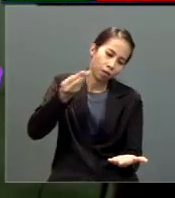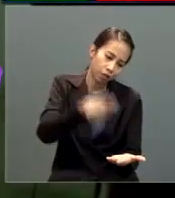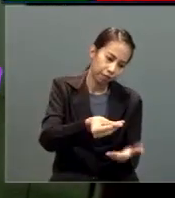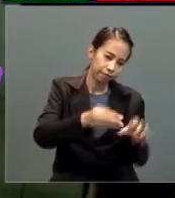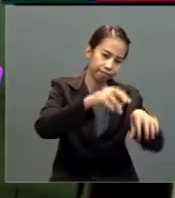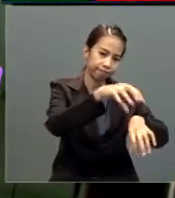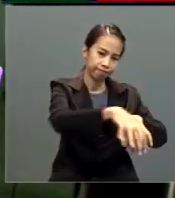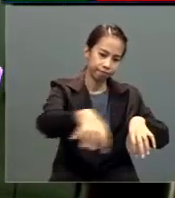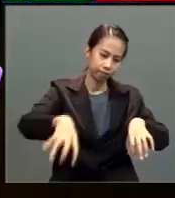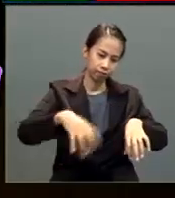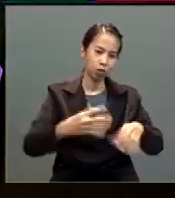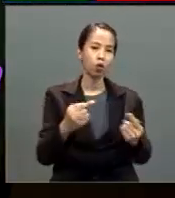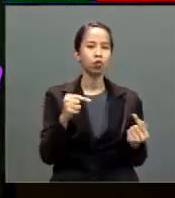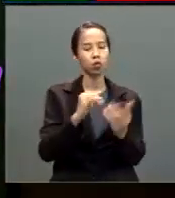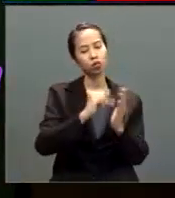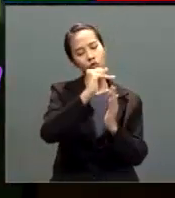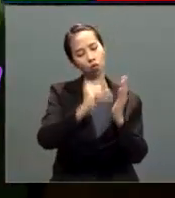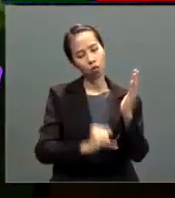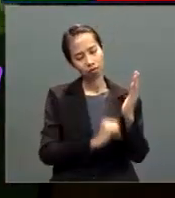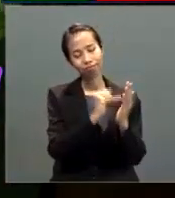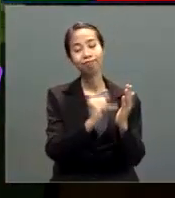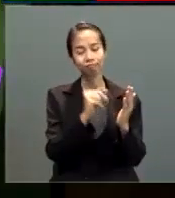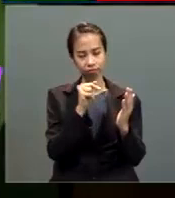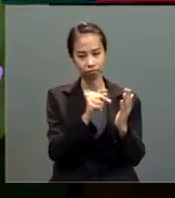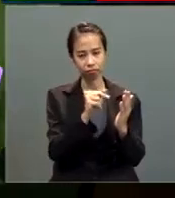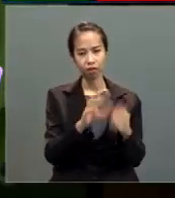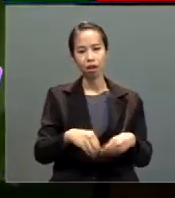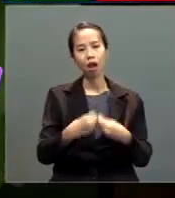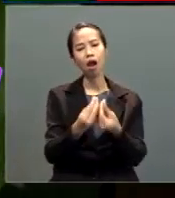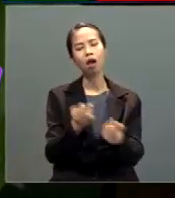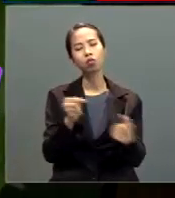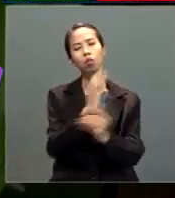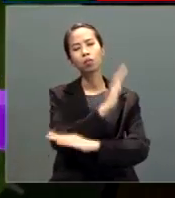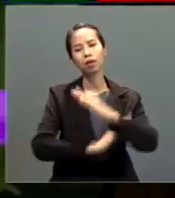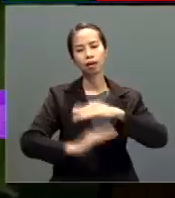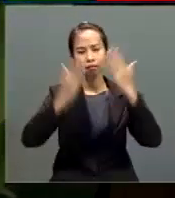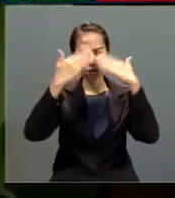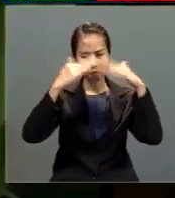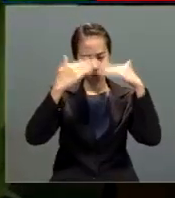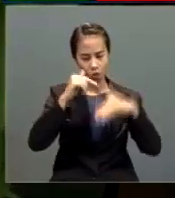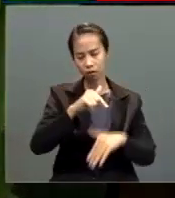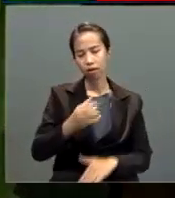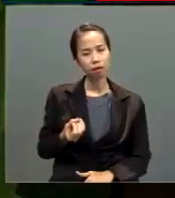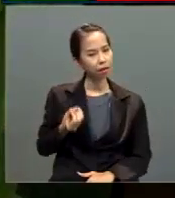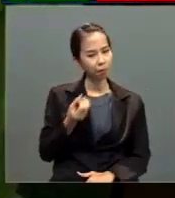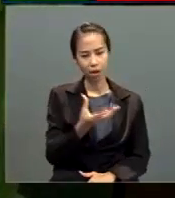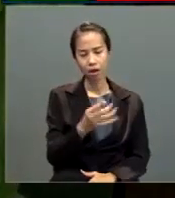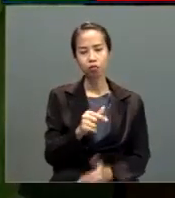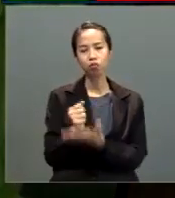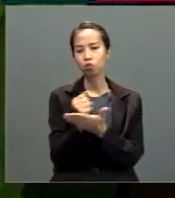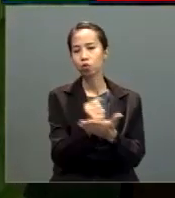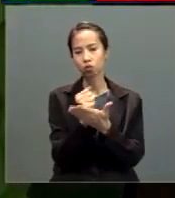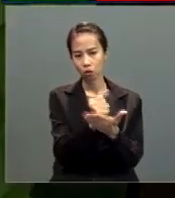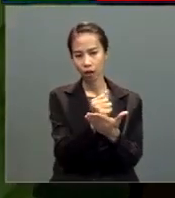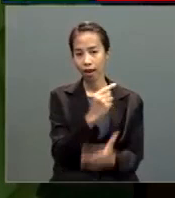ช่วยเหลือผู้พิการทางสายตาตามจังหวัดต่างๆทั่วประเทศเพื่อนำไปมอบให้กับผู้พิการทางสายตาให้ได้มากที่สุดเท่าที่จะทำได้ครับ